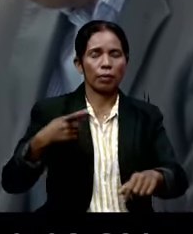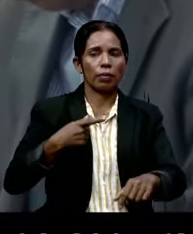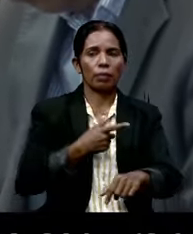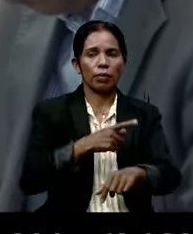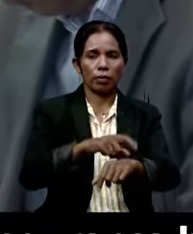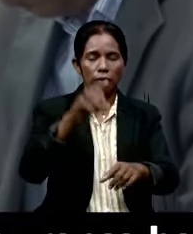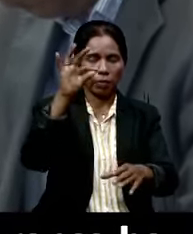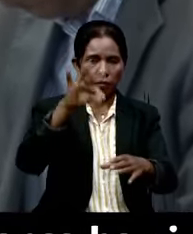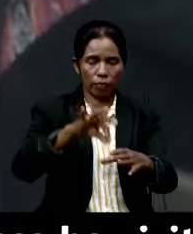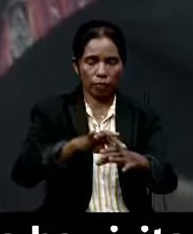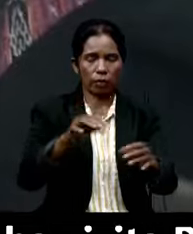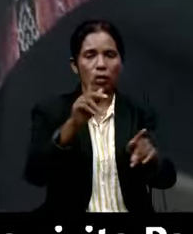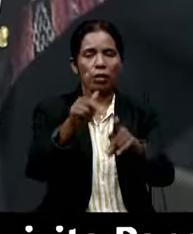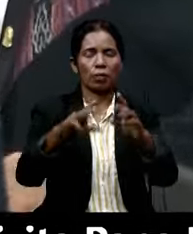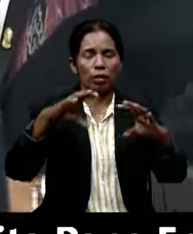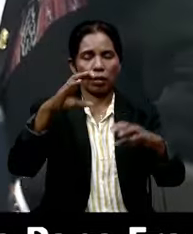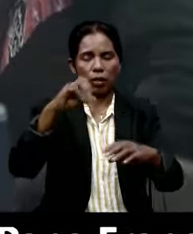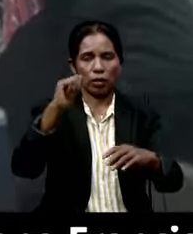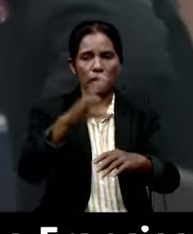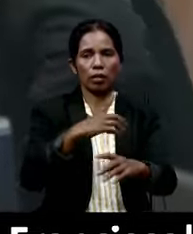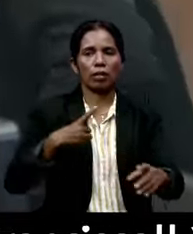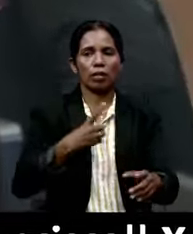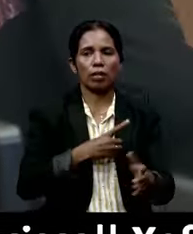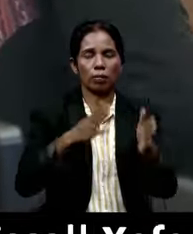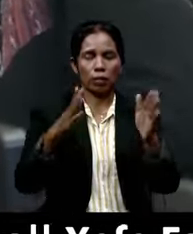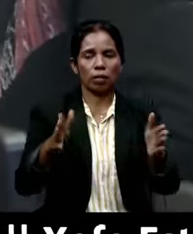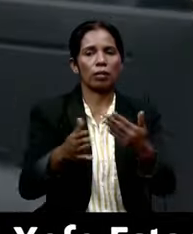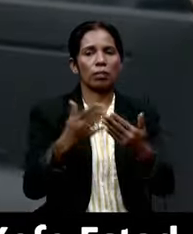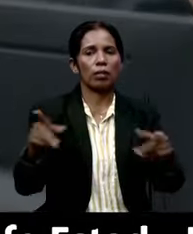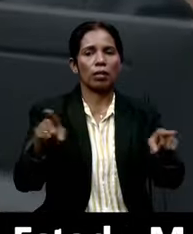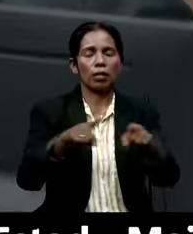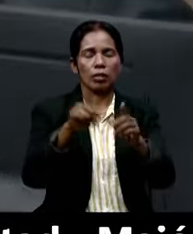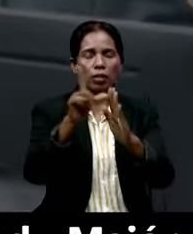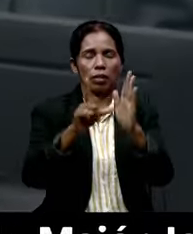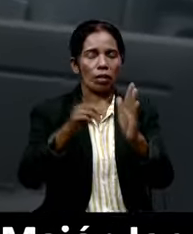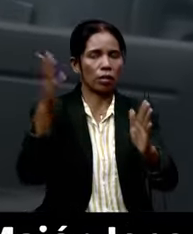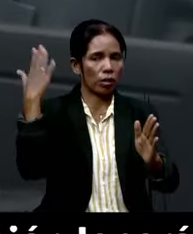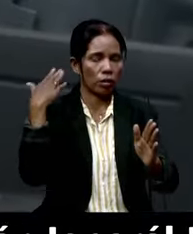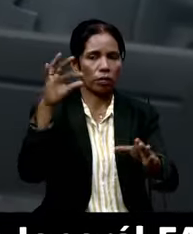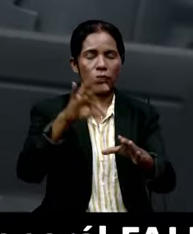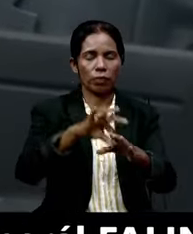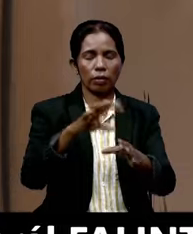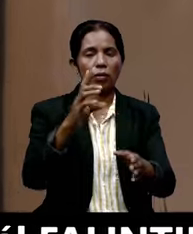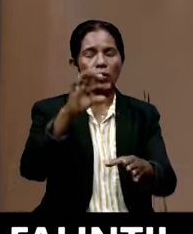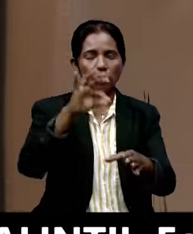halo votasang ba kandidato komisario kak ho deputado mayoria simples kompara ho lei anterior atual votasang